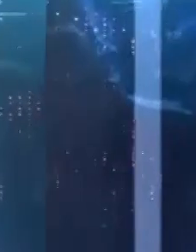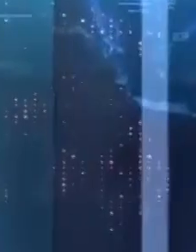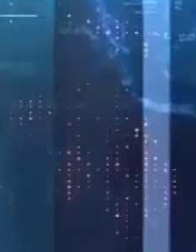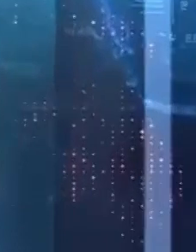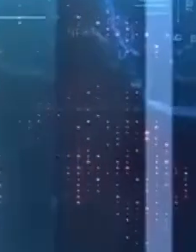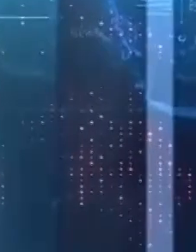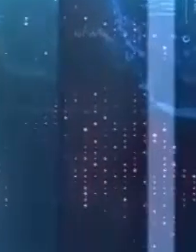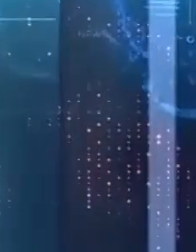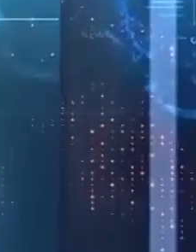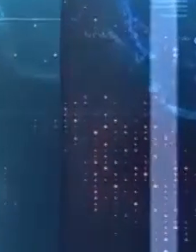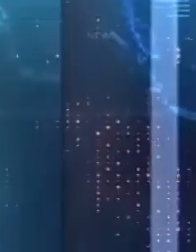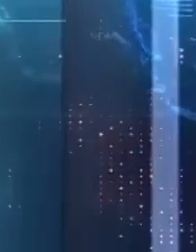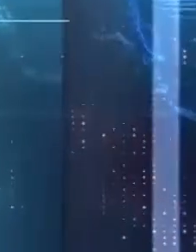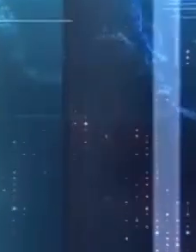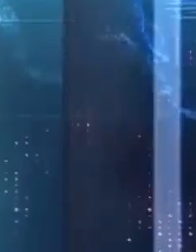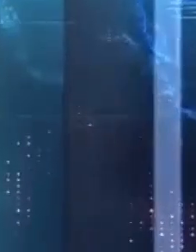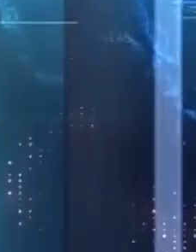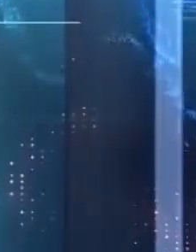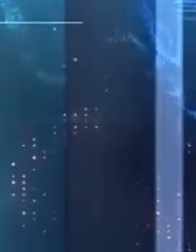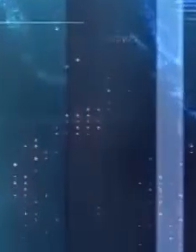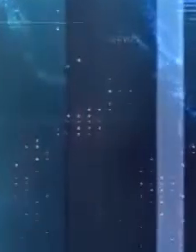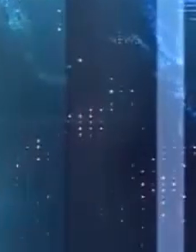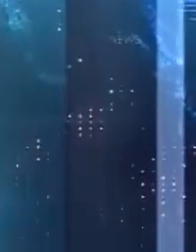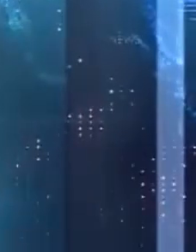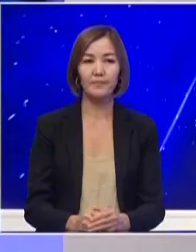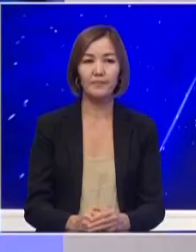содействии пресс-службы Вооруженных сил Республики Казахстан.